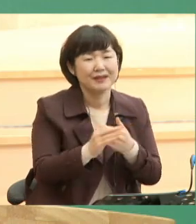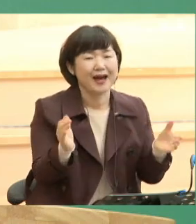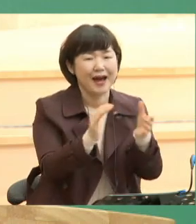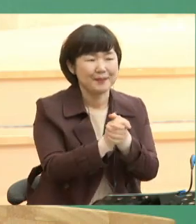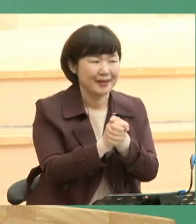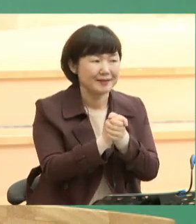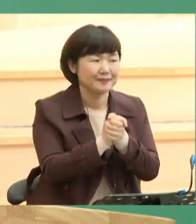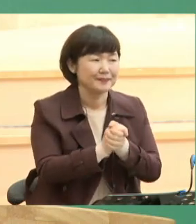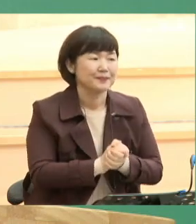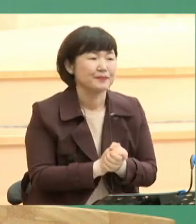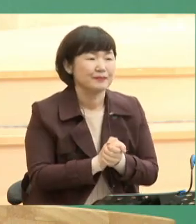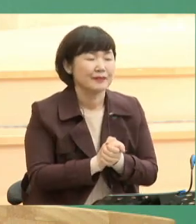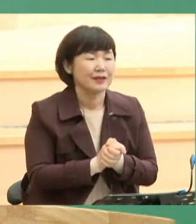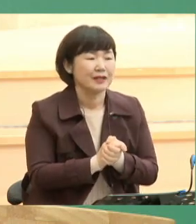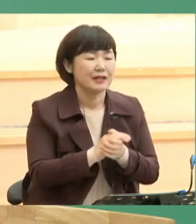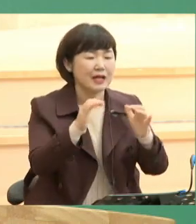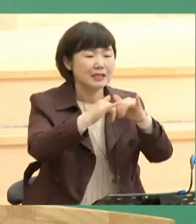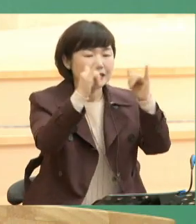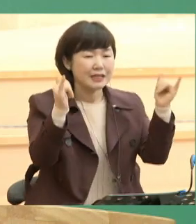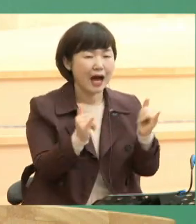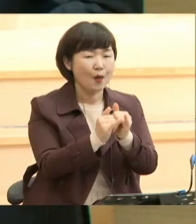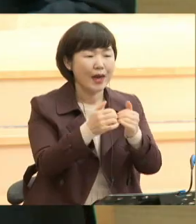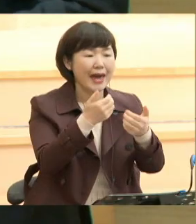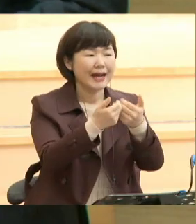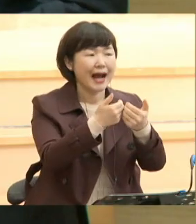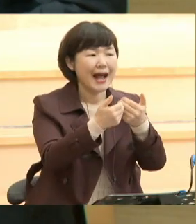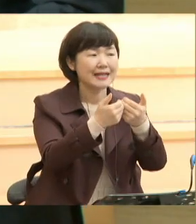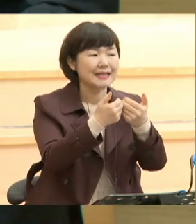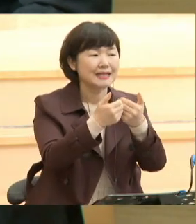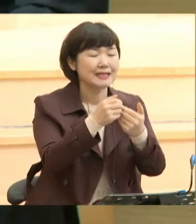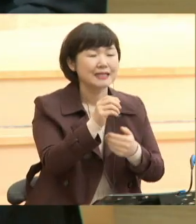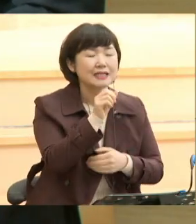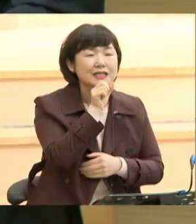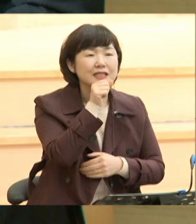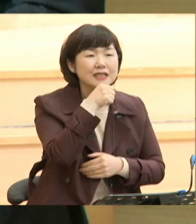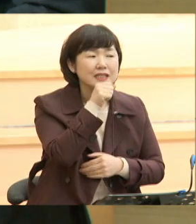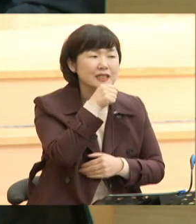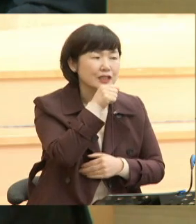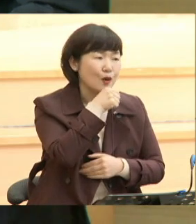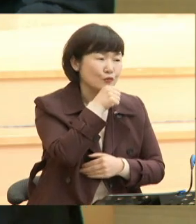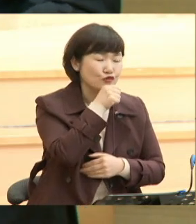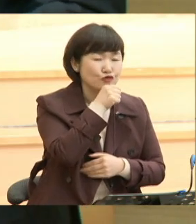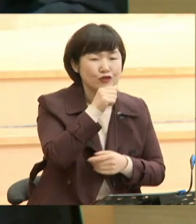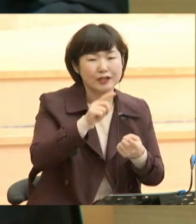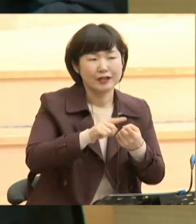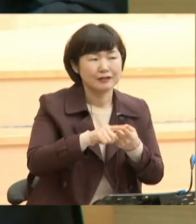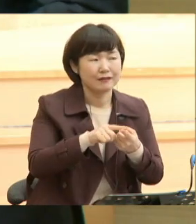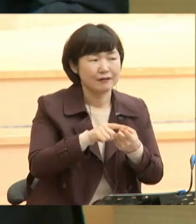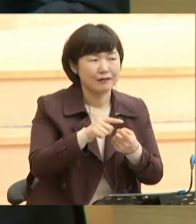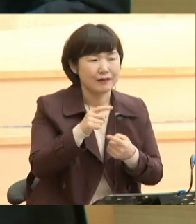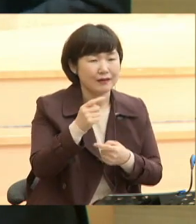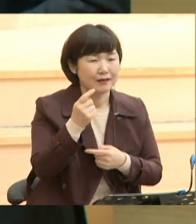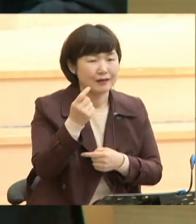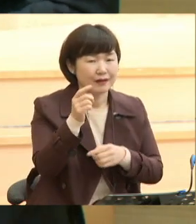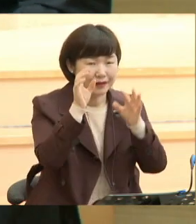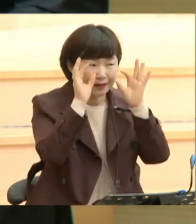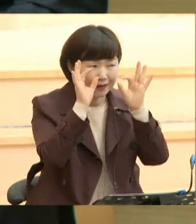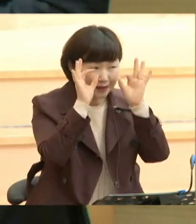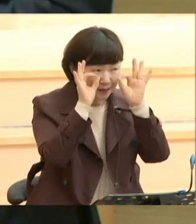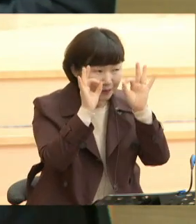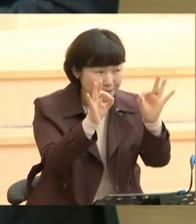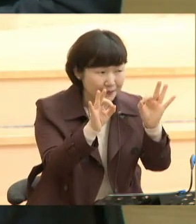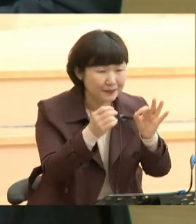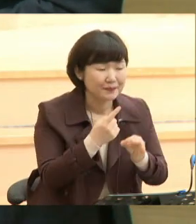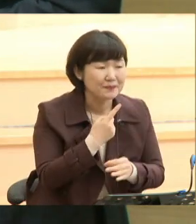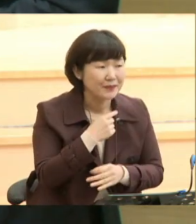여러분 사회갈등 지수 라는 걸 들어보신 지 모르겠어요 들어보셨어요 사회갈등 지수 전반적인